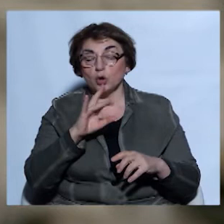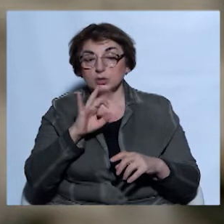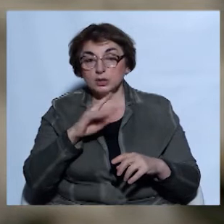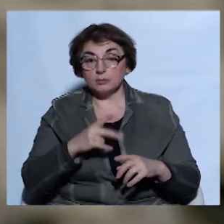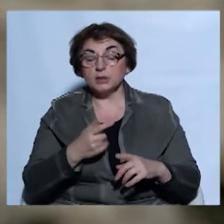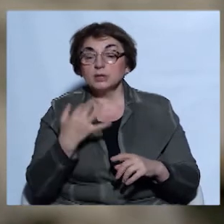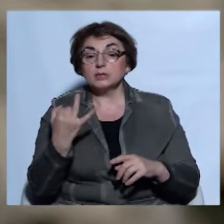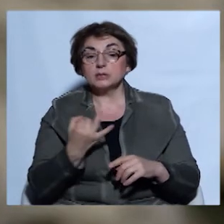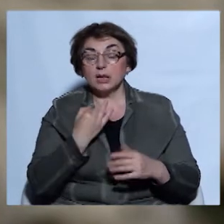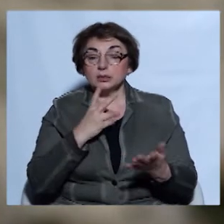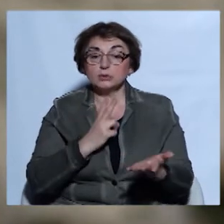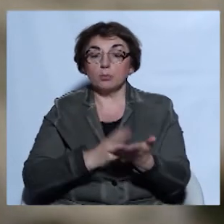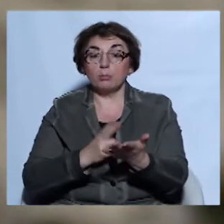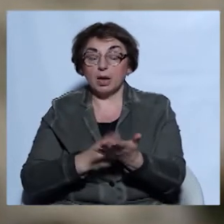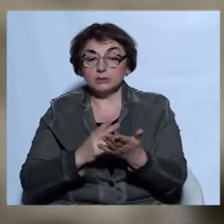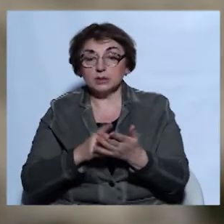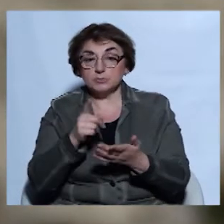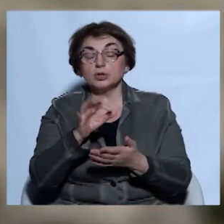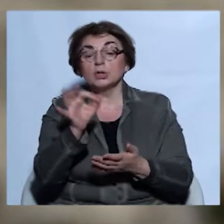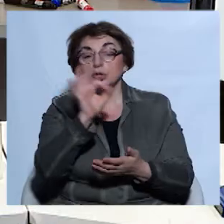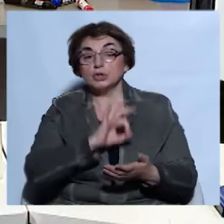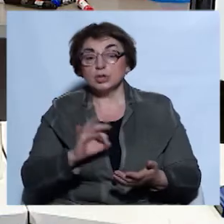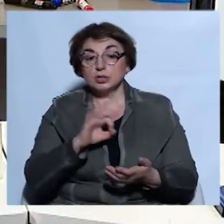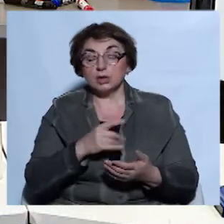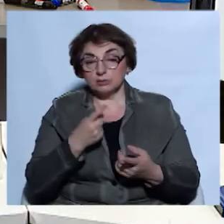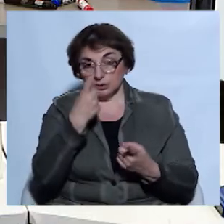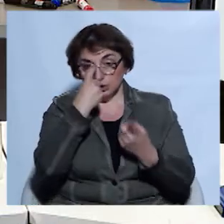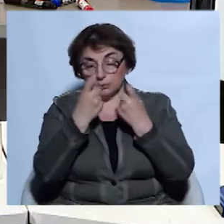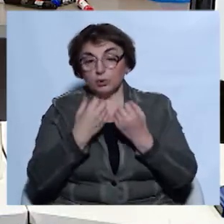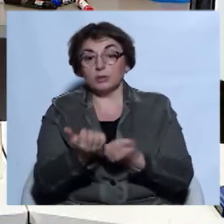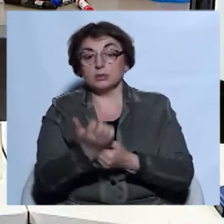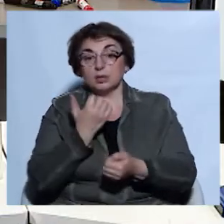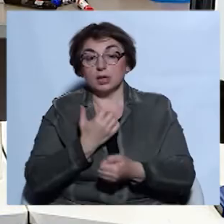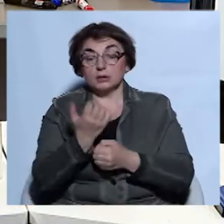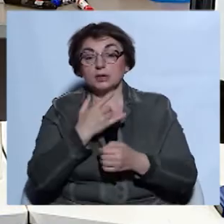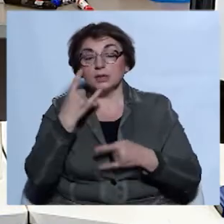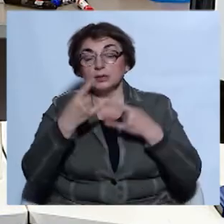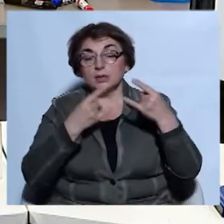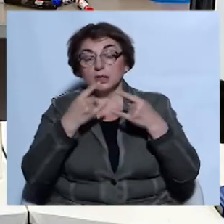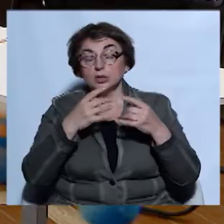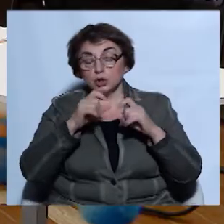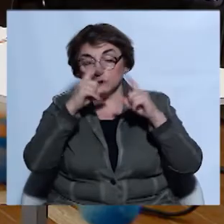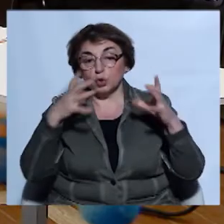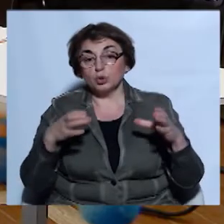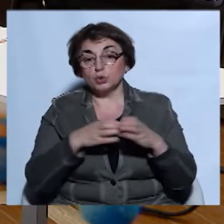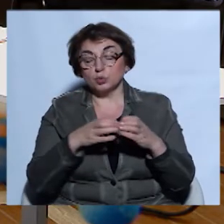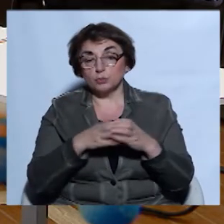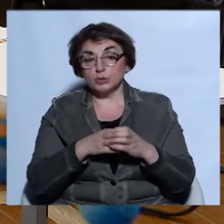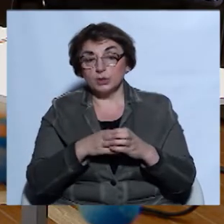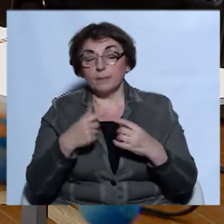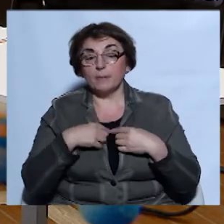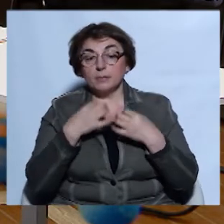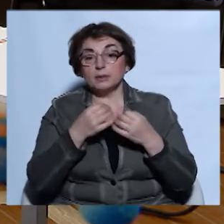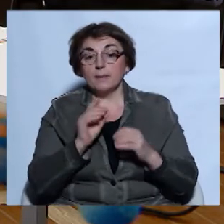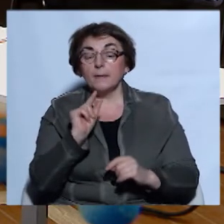შემდეგ და საინტერესო ფაქტების შესახებ მოგვაწოდო ინფორმაცია ჩვენი ტელესკოლის ჯგუფში.